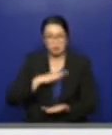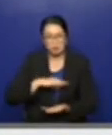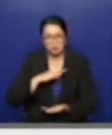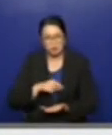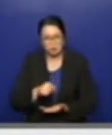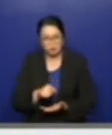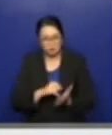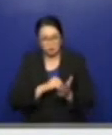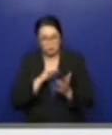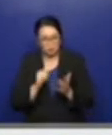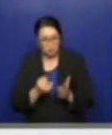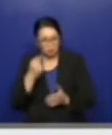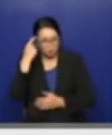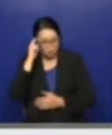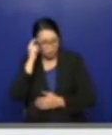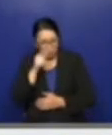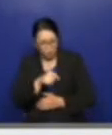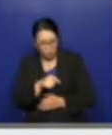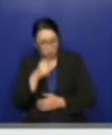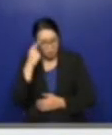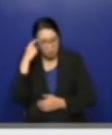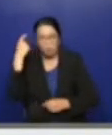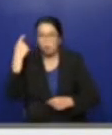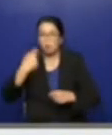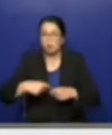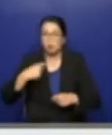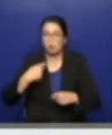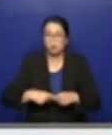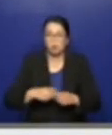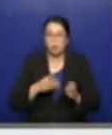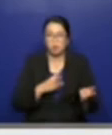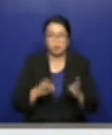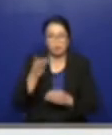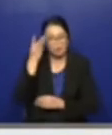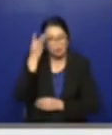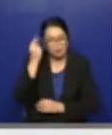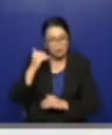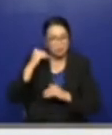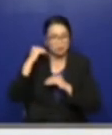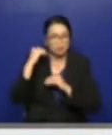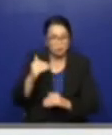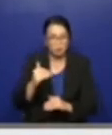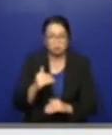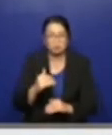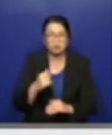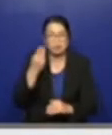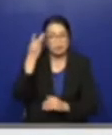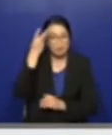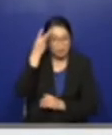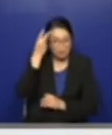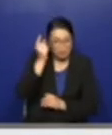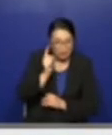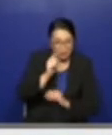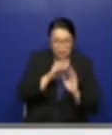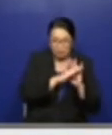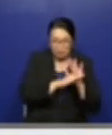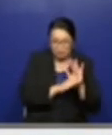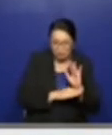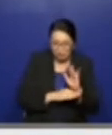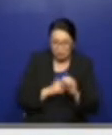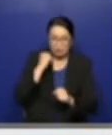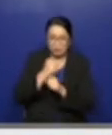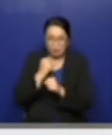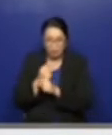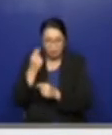ไม่รู้เนี่ยผมคิดว่ามันลงตัวยากวิธีคิดกำหนดวิธีทำงานนะครับท่านประธานครับ